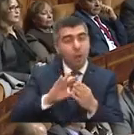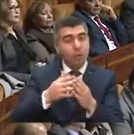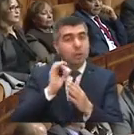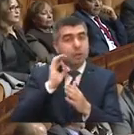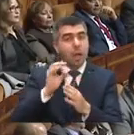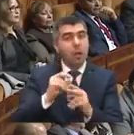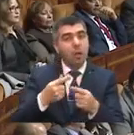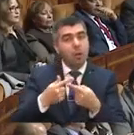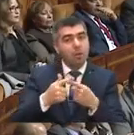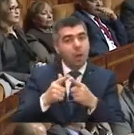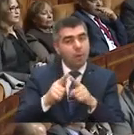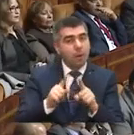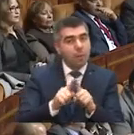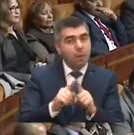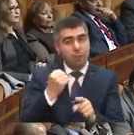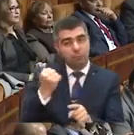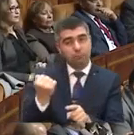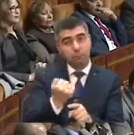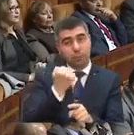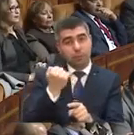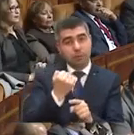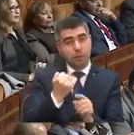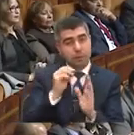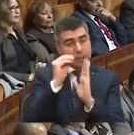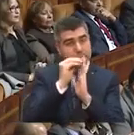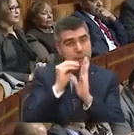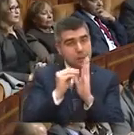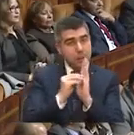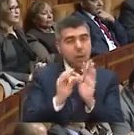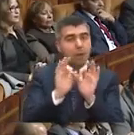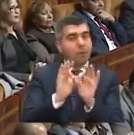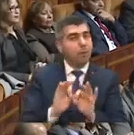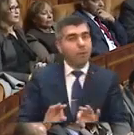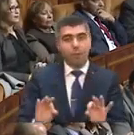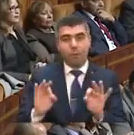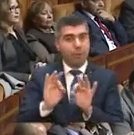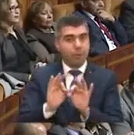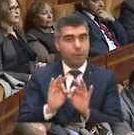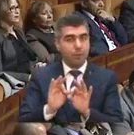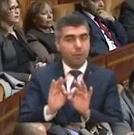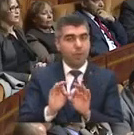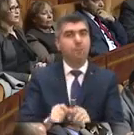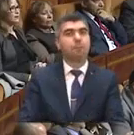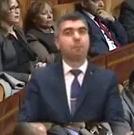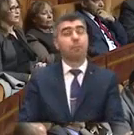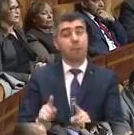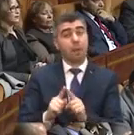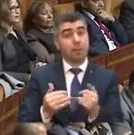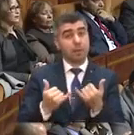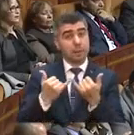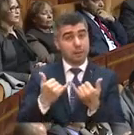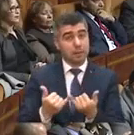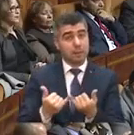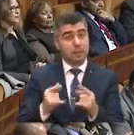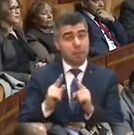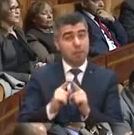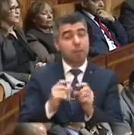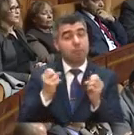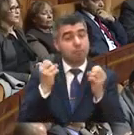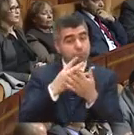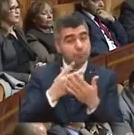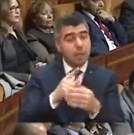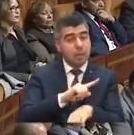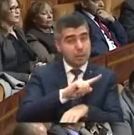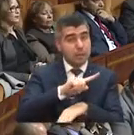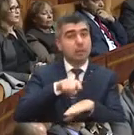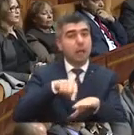يتم تسجيل أي تأخير ملموس في الحركية المبرمجة للسفن، عكس ما يقع الآن سيد الوزير من تأخير يتجاوز ساعات